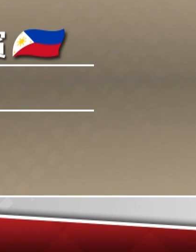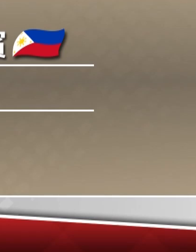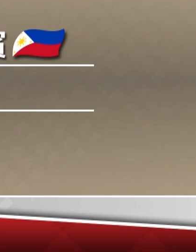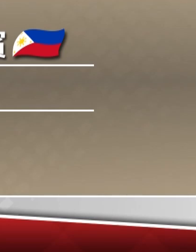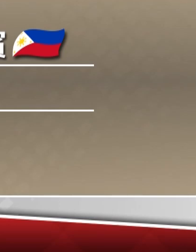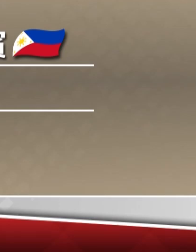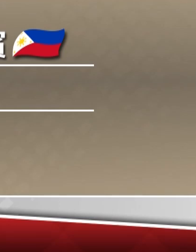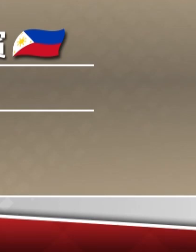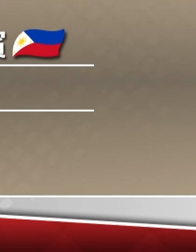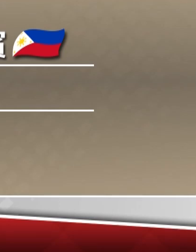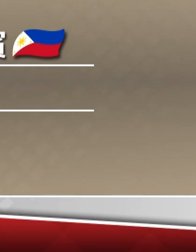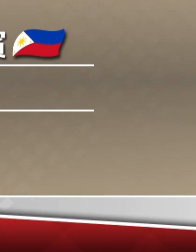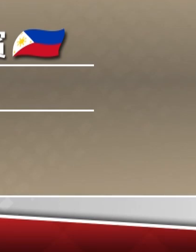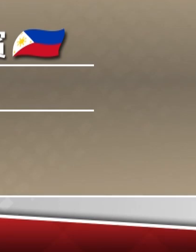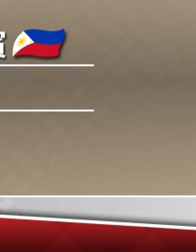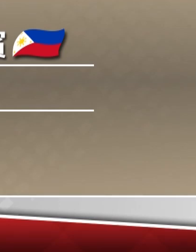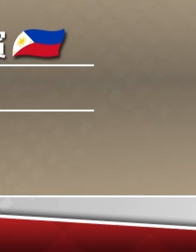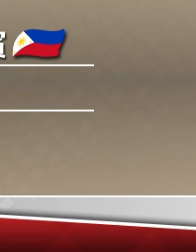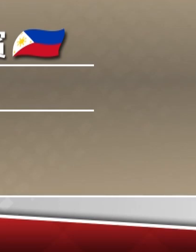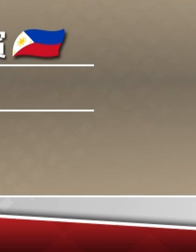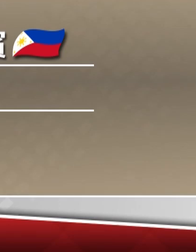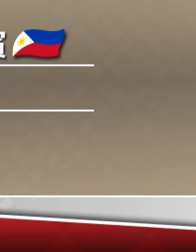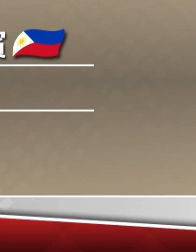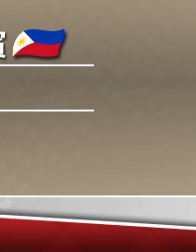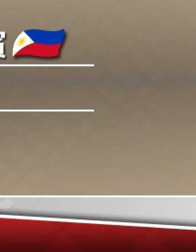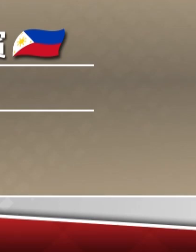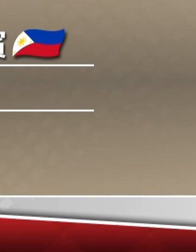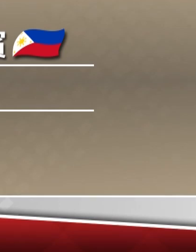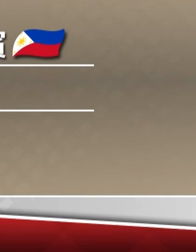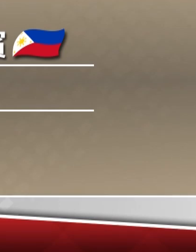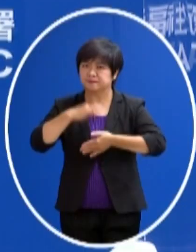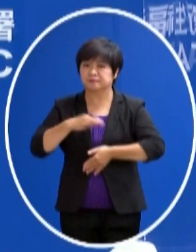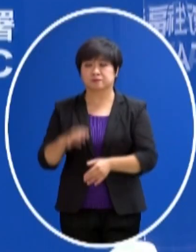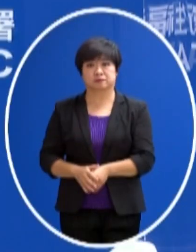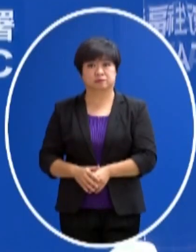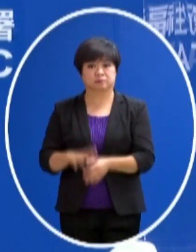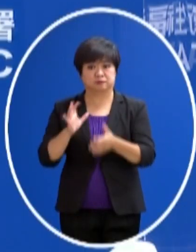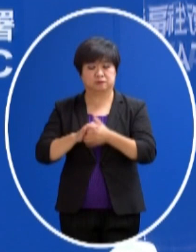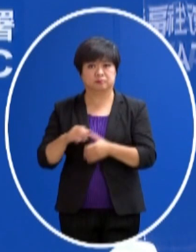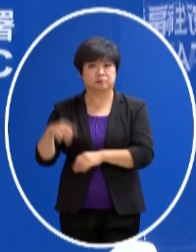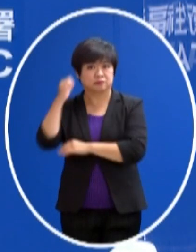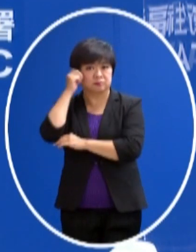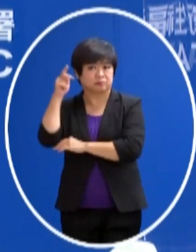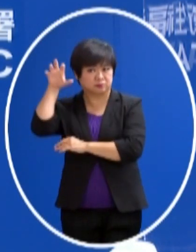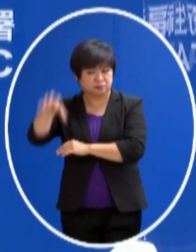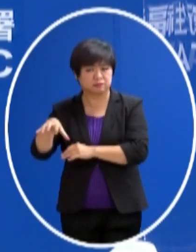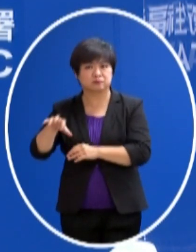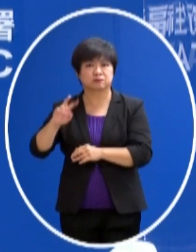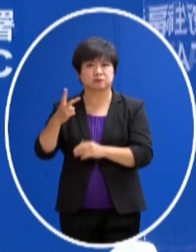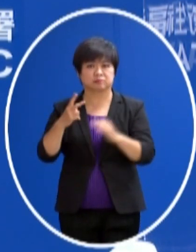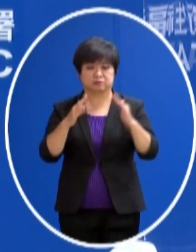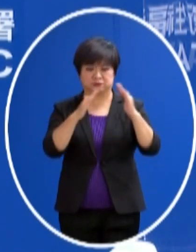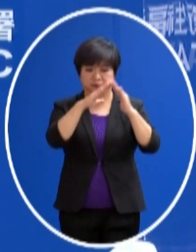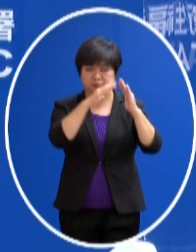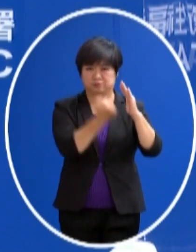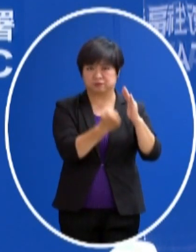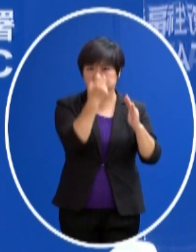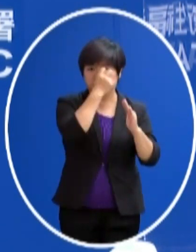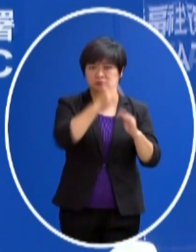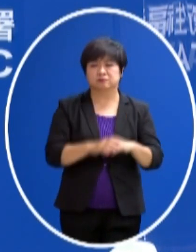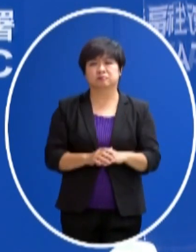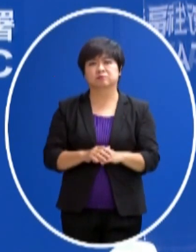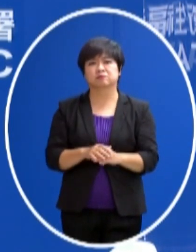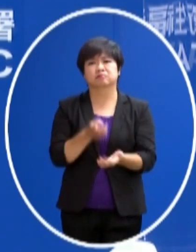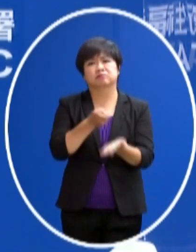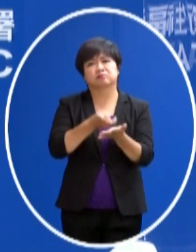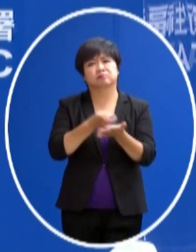一开始的0.8%，现在已经升高到5%。 检疫旅馆也好，或居家检疫也好，它管理的强